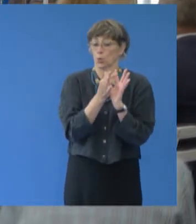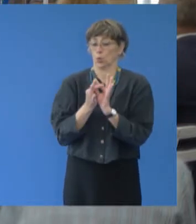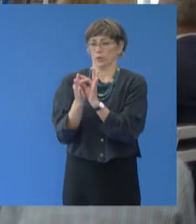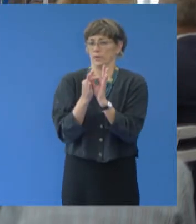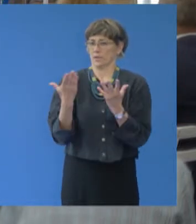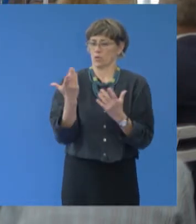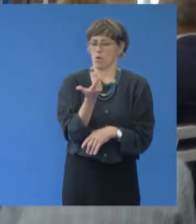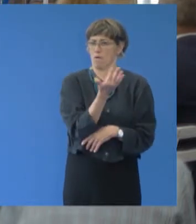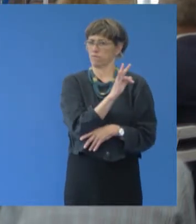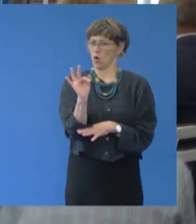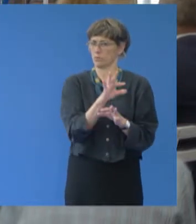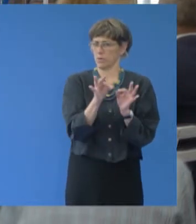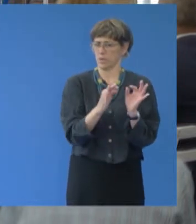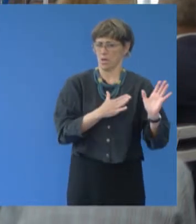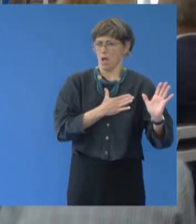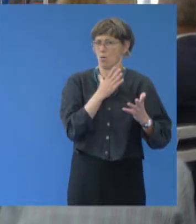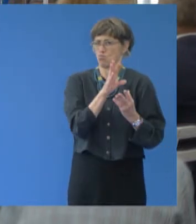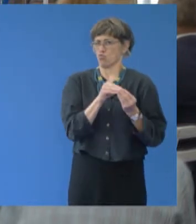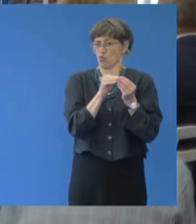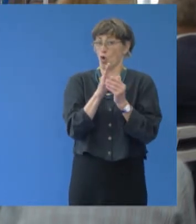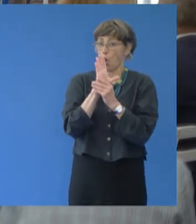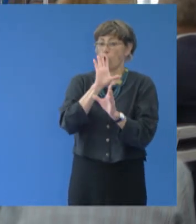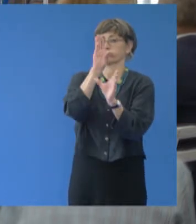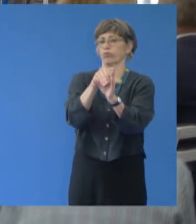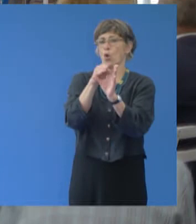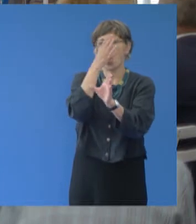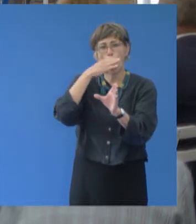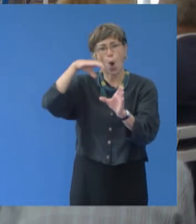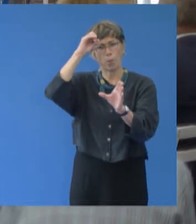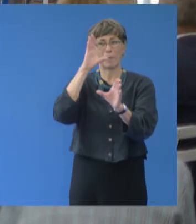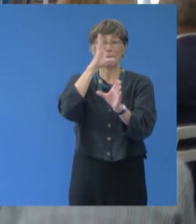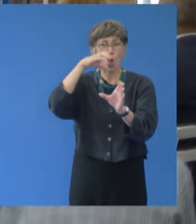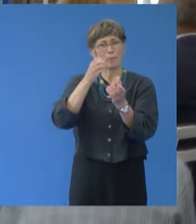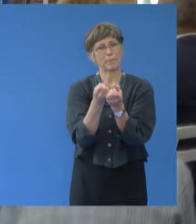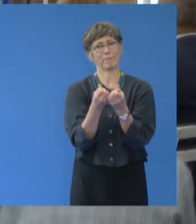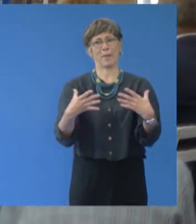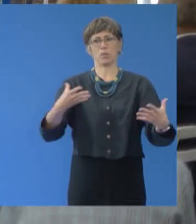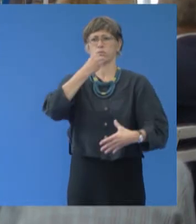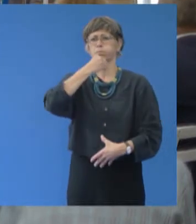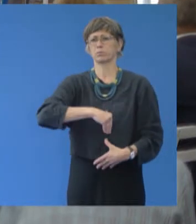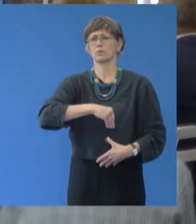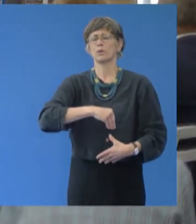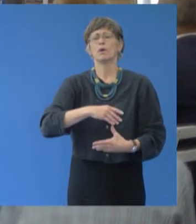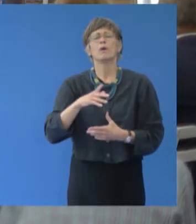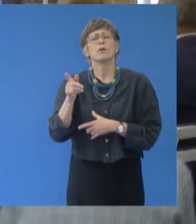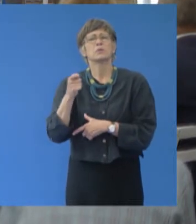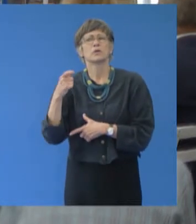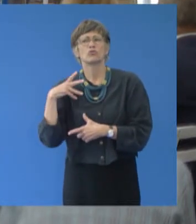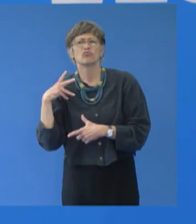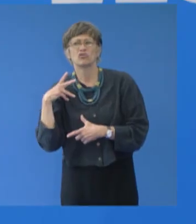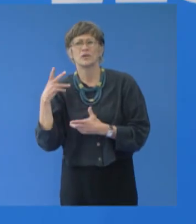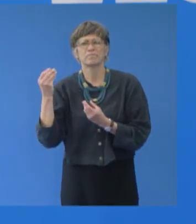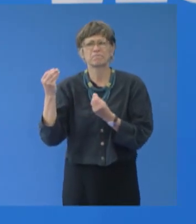l'amour de la France au cœur d'une Europe épanouie. Alors devant les tentatives d'intimidation, devant